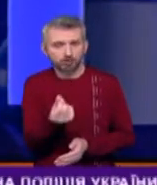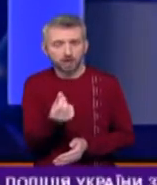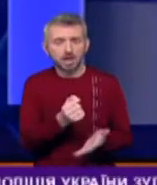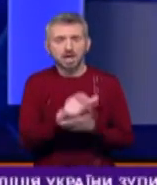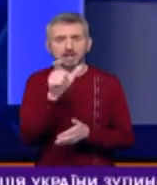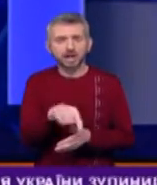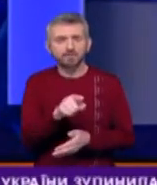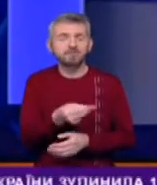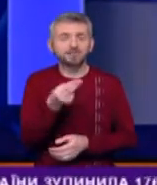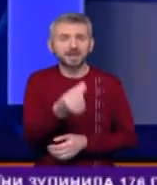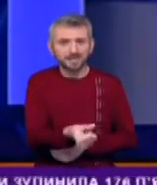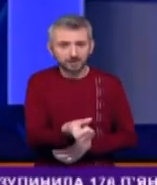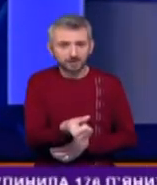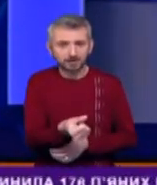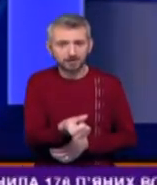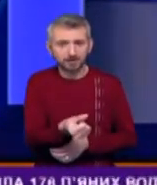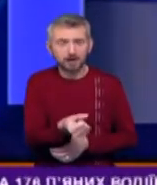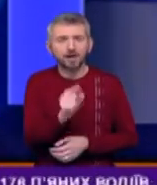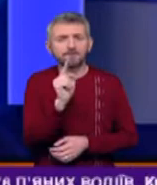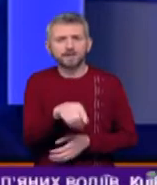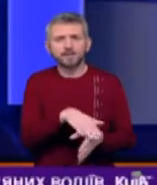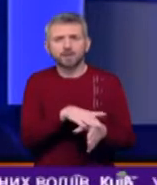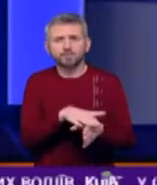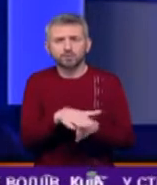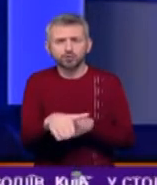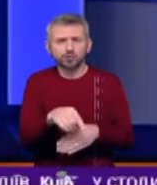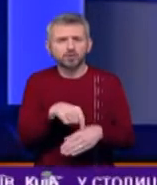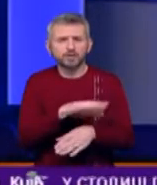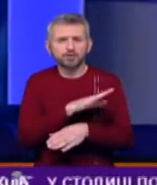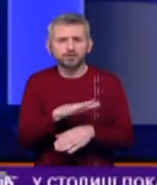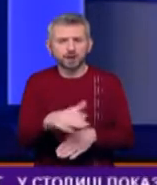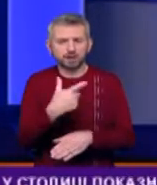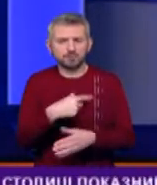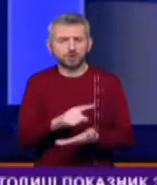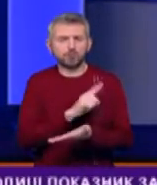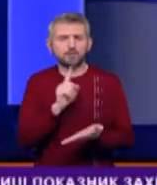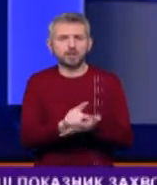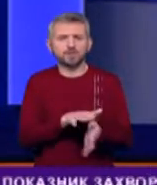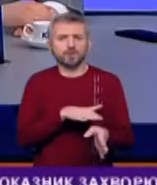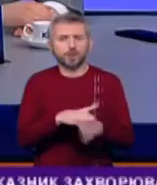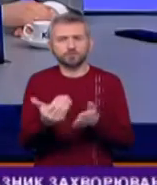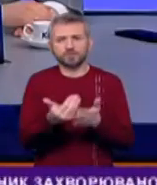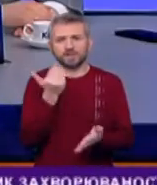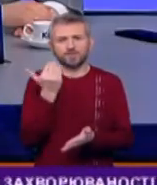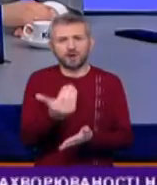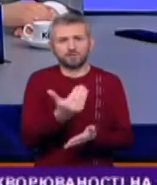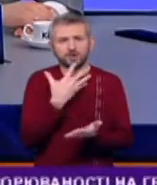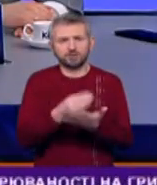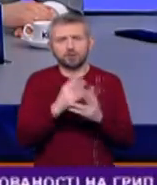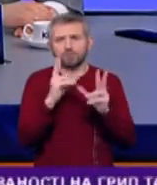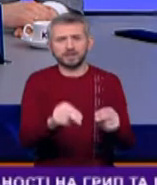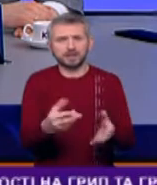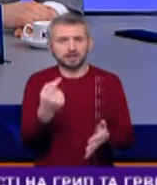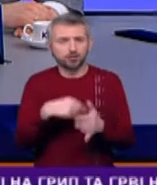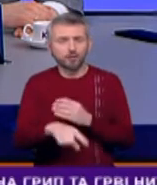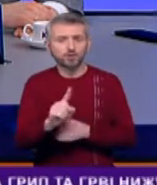кандидат вам заплатив, то він абсолютно не відчувається зобов'язаним виконувати перед вами свої обіцянки,